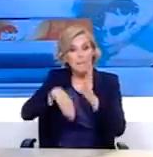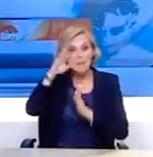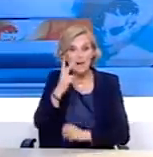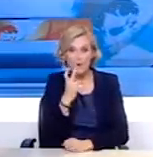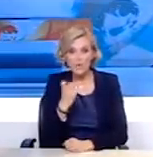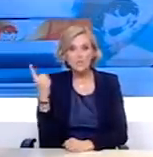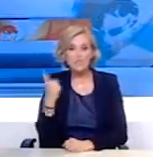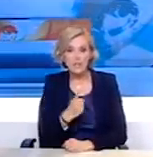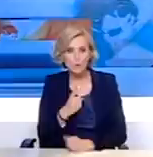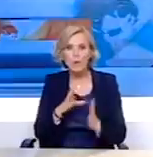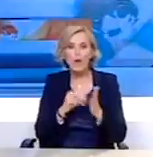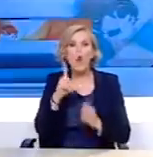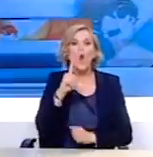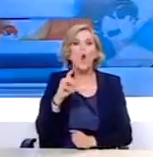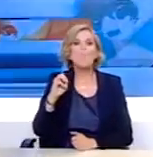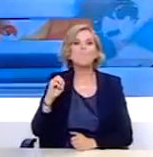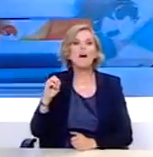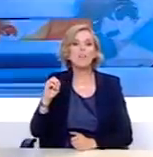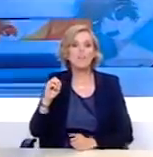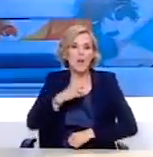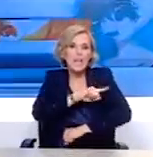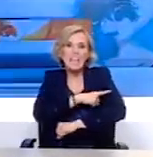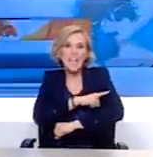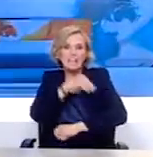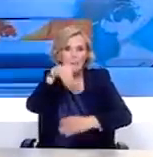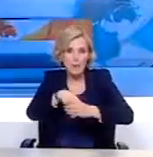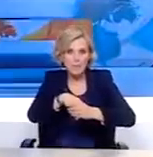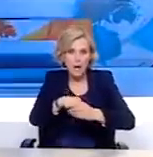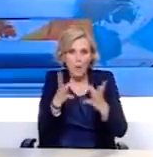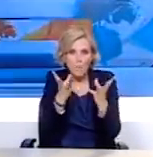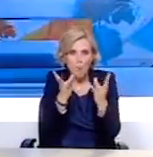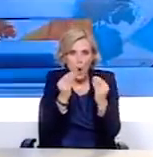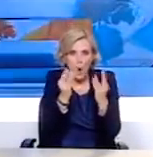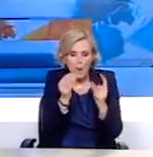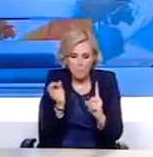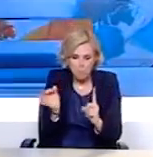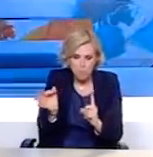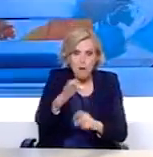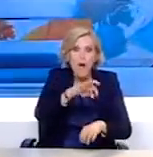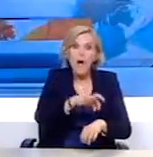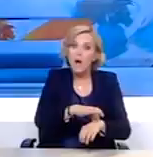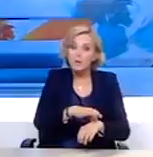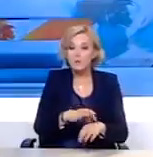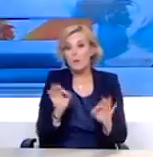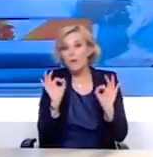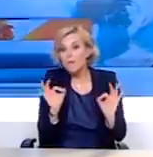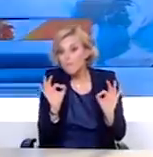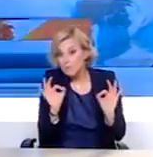νόσου στη Λομβαρδία, για παράδειγμα, ήταν υγειονομική. Φυσικά και τα